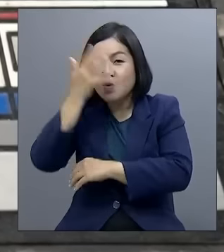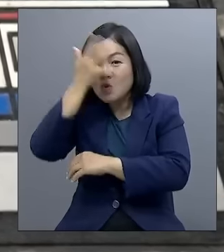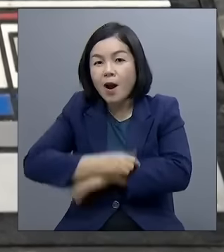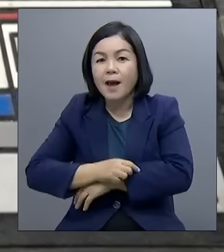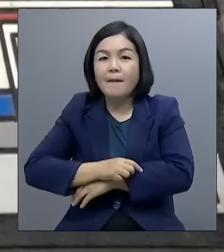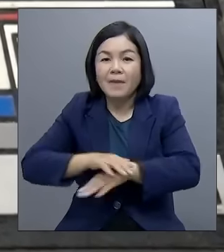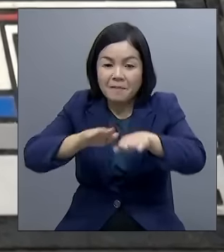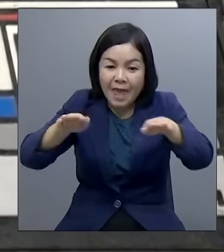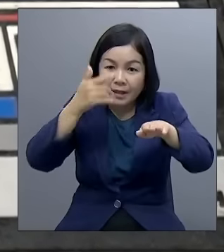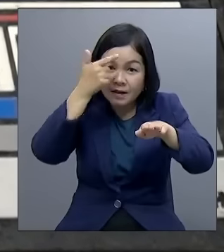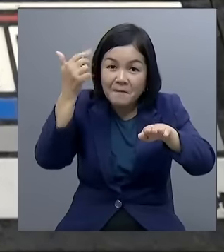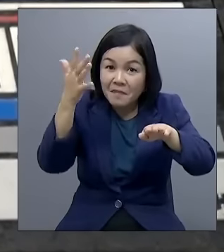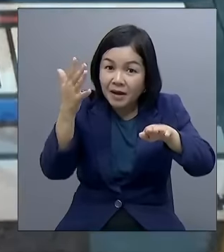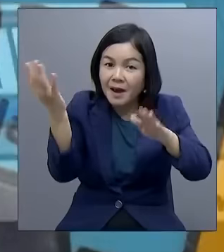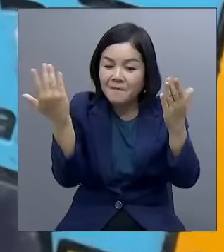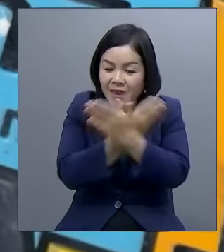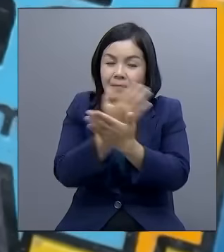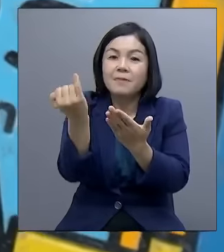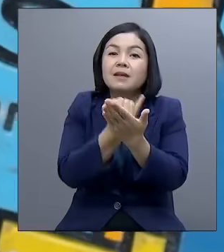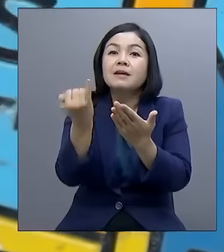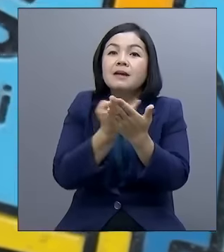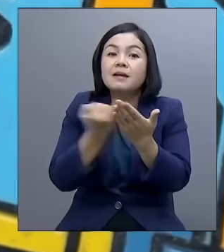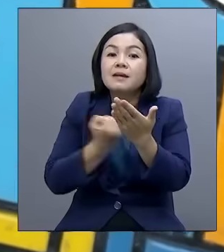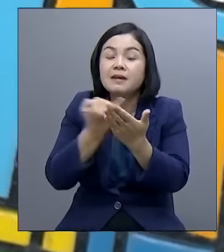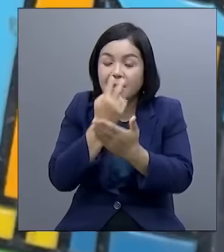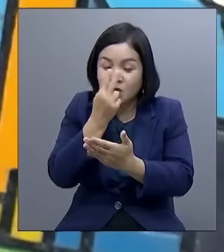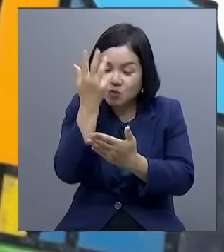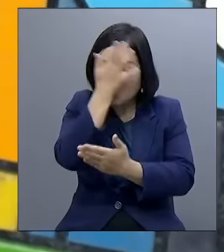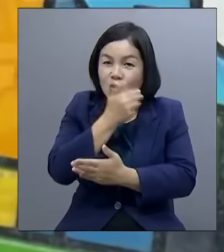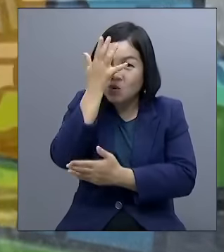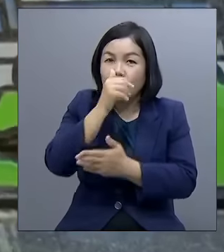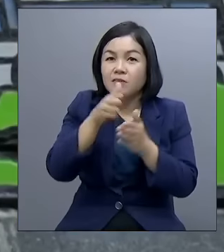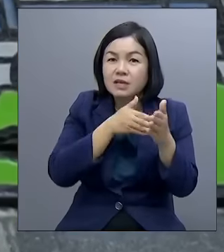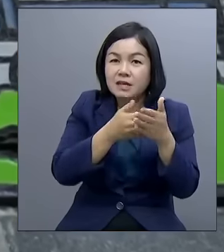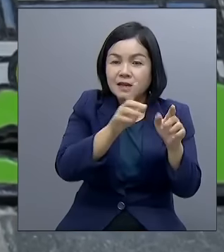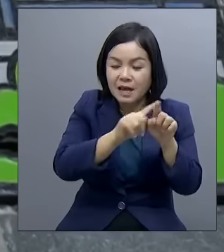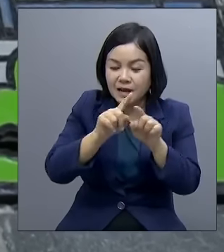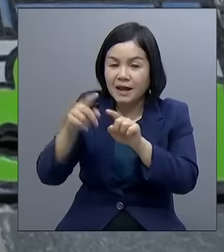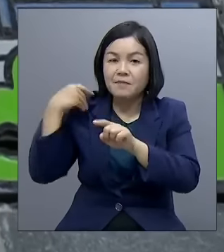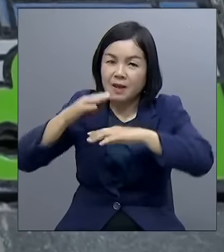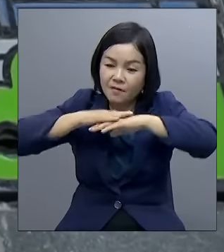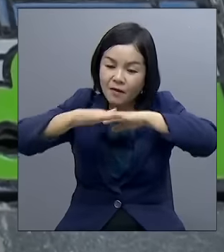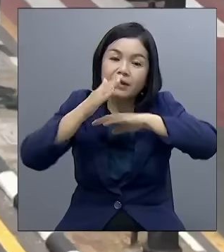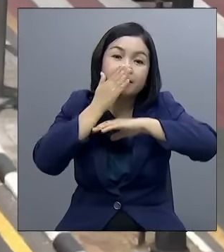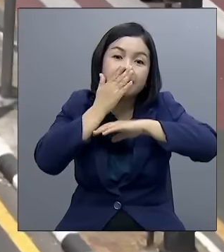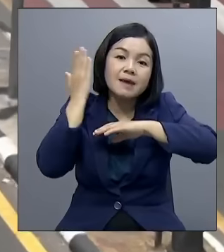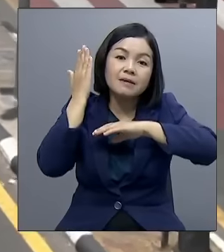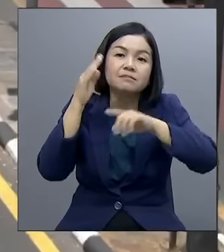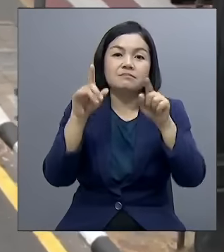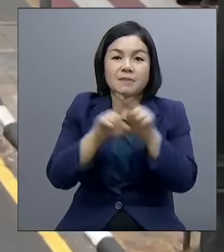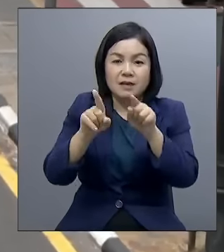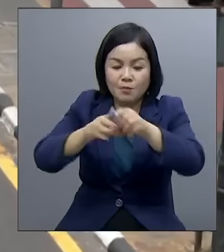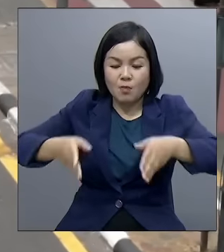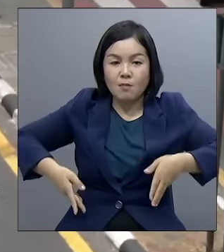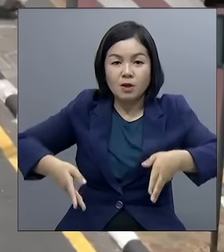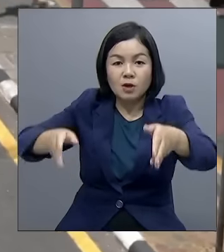เดินมาก็สะดุดตานะคะแต่ไม่สะดุดล้มนะเพราะว่าสวยงามค่ะแล้วก็พื้นผิวเนี่ยราบเรียบราชดำริก็โด